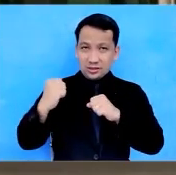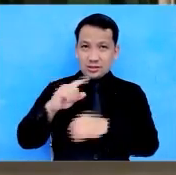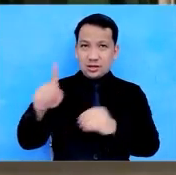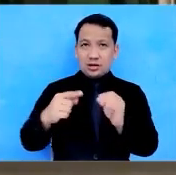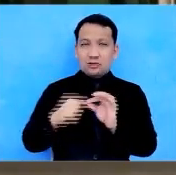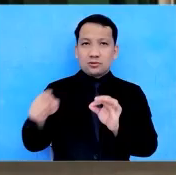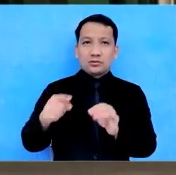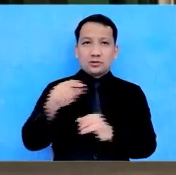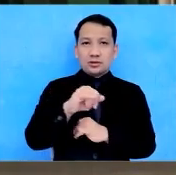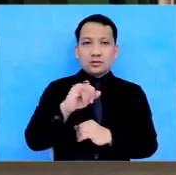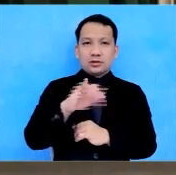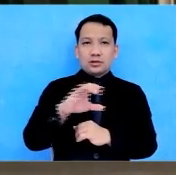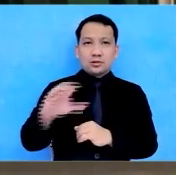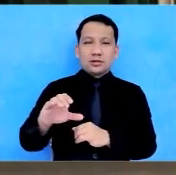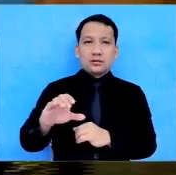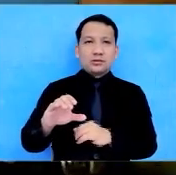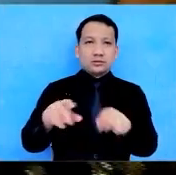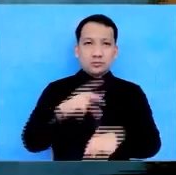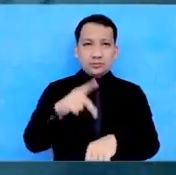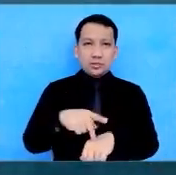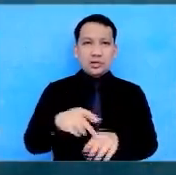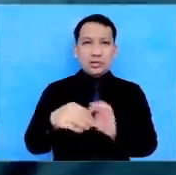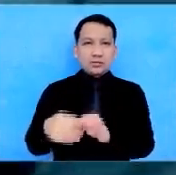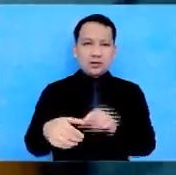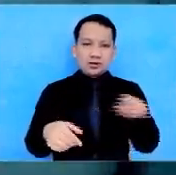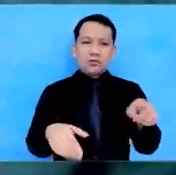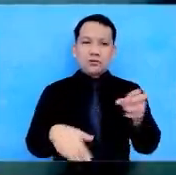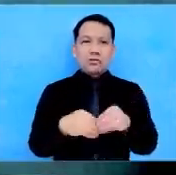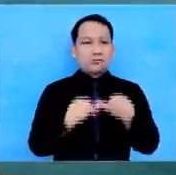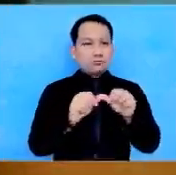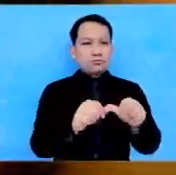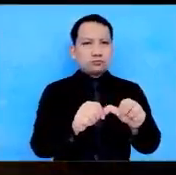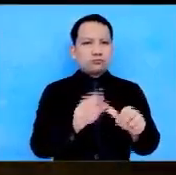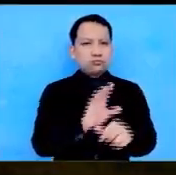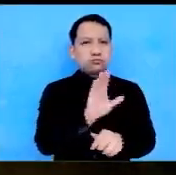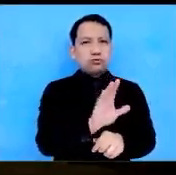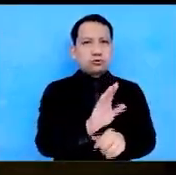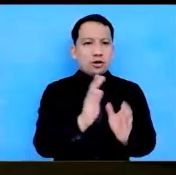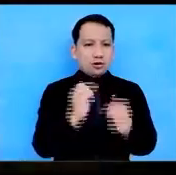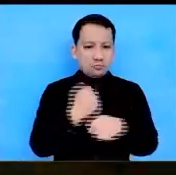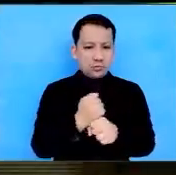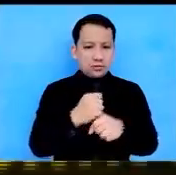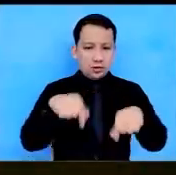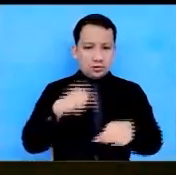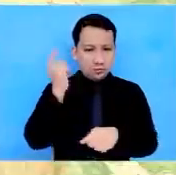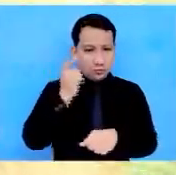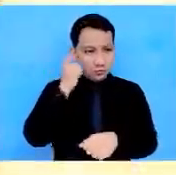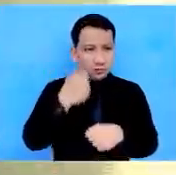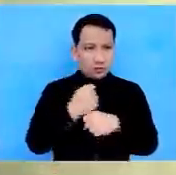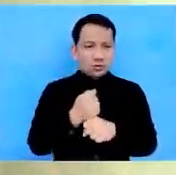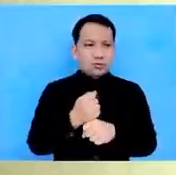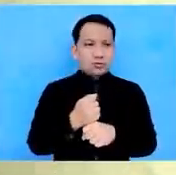ng International Criminal Court sa Pilipinas. Patuloy din umanong gumagawa ng mga mekanismo ang ating gobyerno para